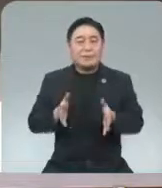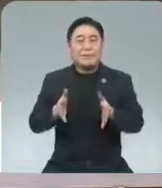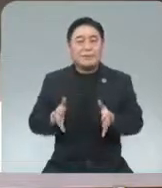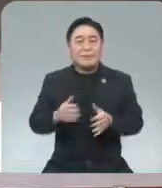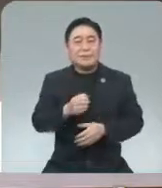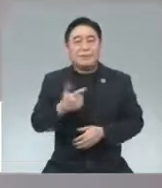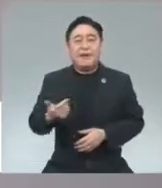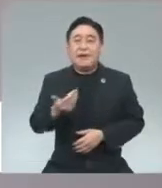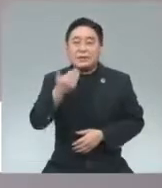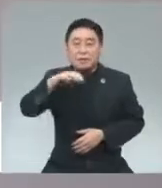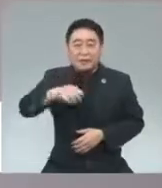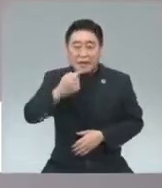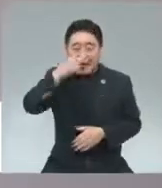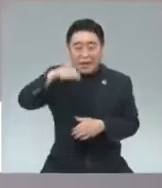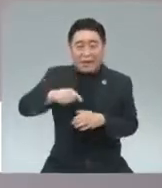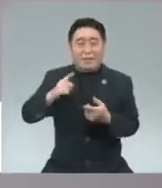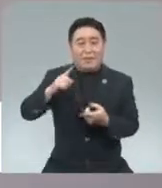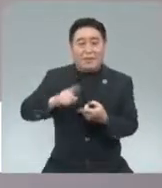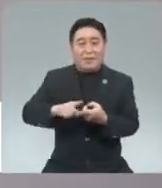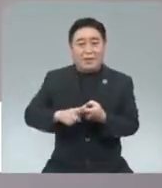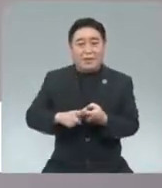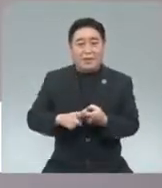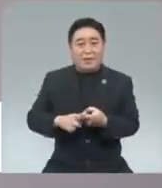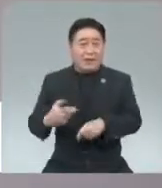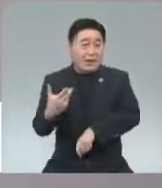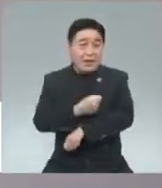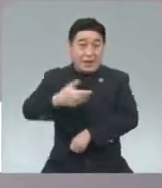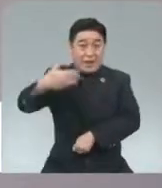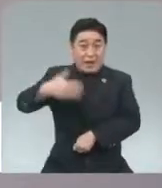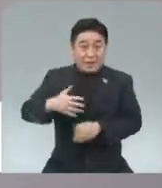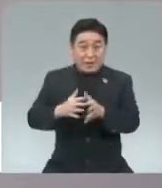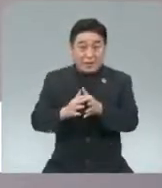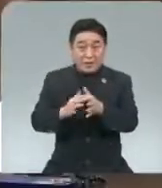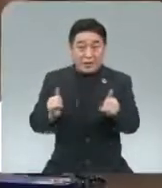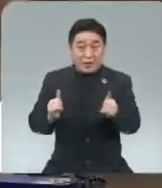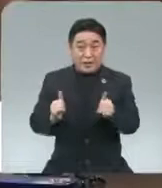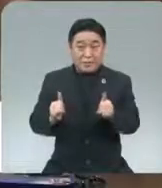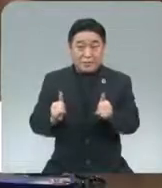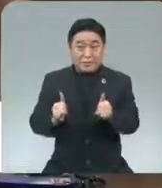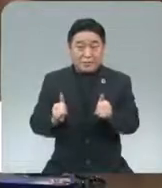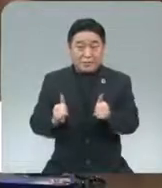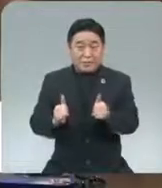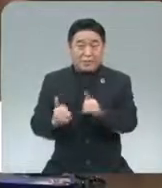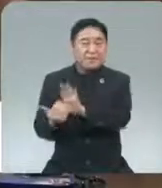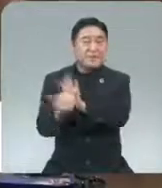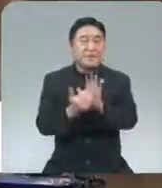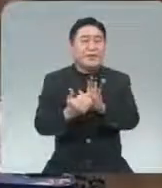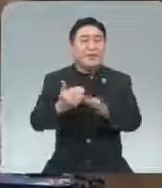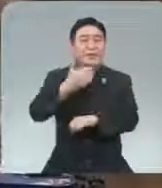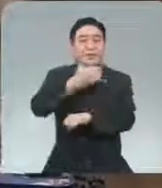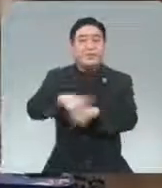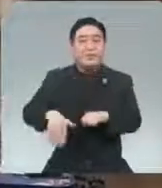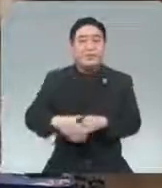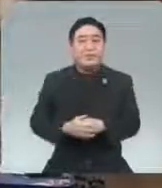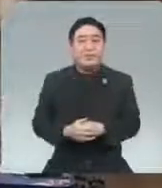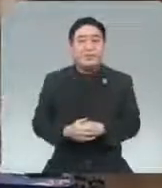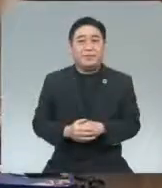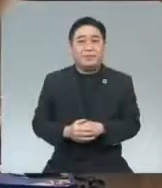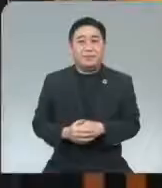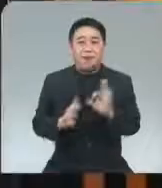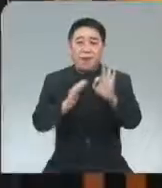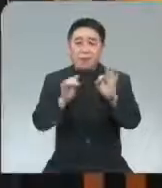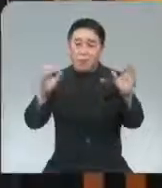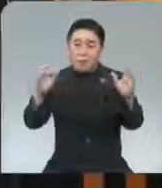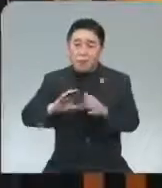internetcafés in den meisten fällen auf dem stand vor dem chor ohne ausbruch normalisiert für private zusammenkünfte